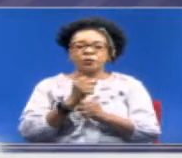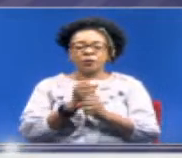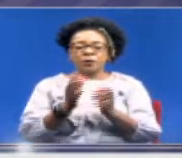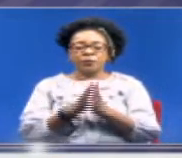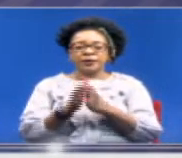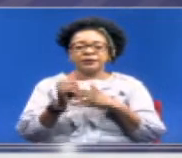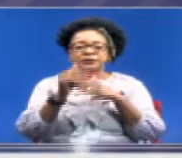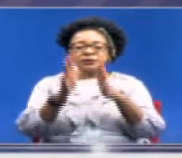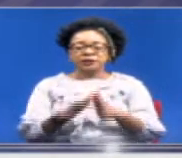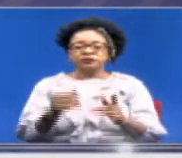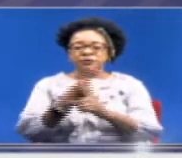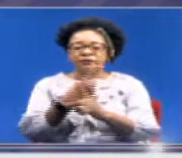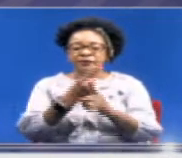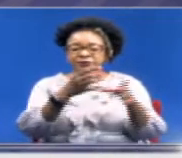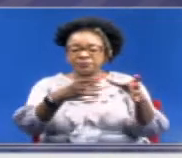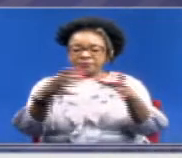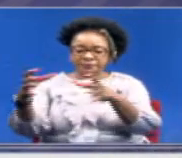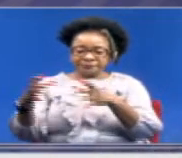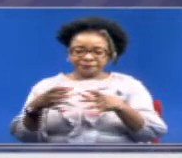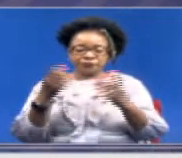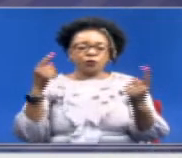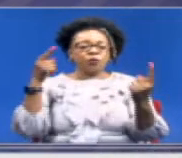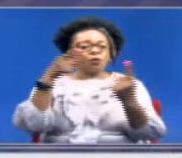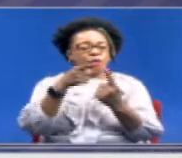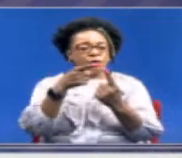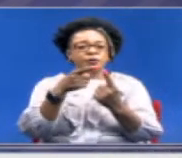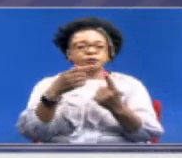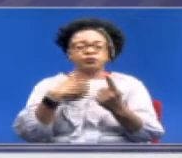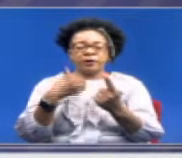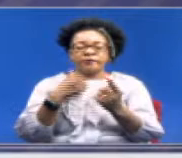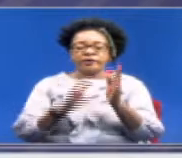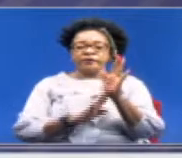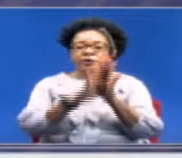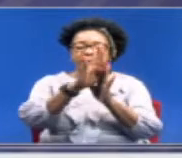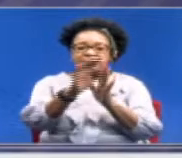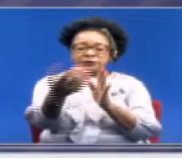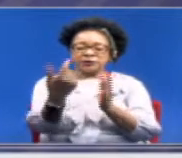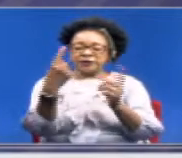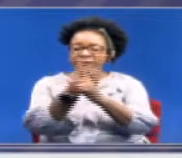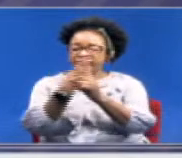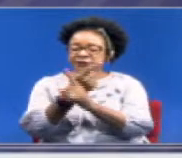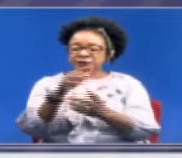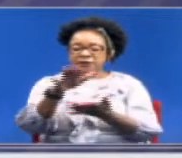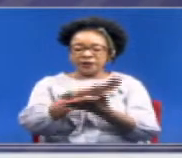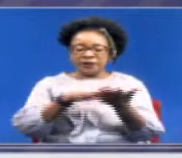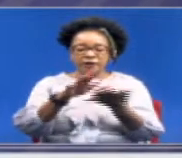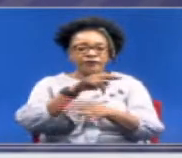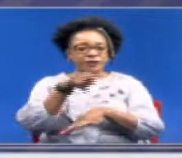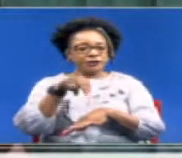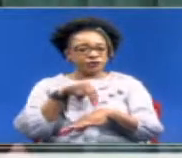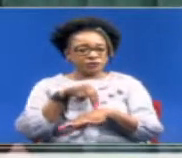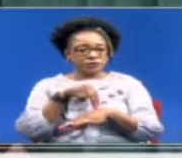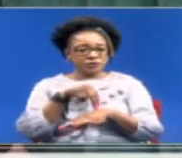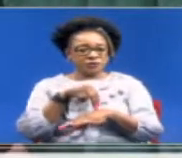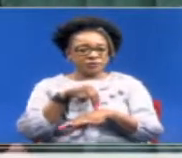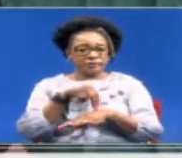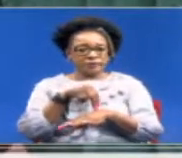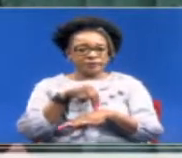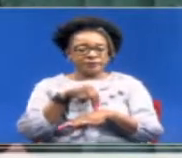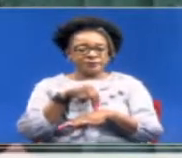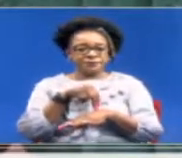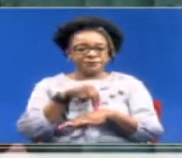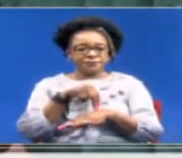mirengo tofauti kwa lengo la kuafiki maendeleo katika pembe tofauti za taifa. Vile vile kama